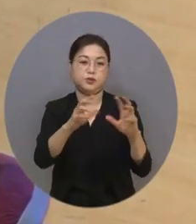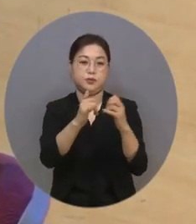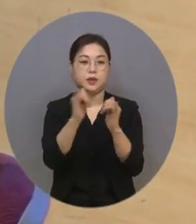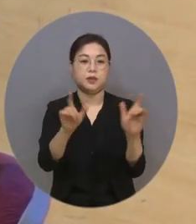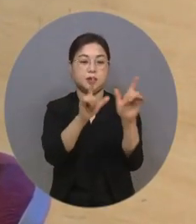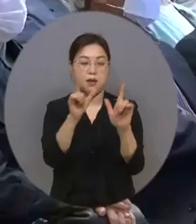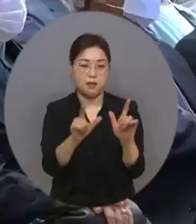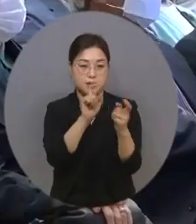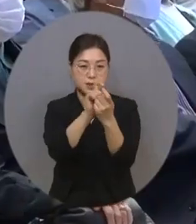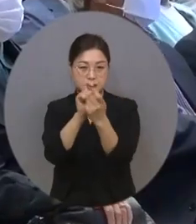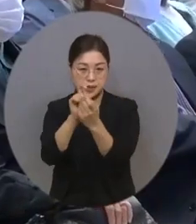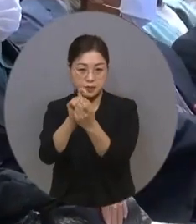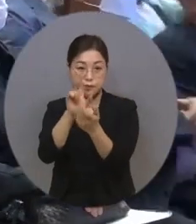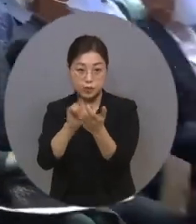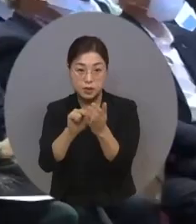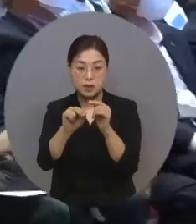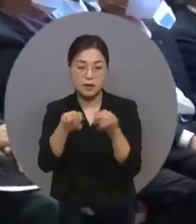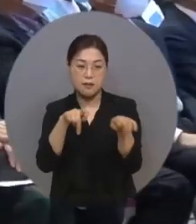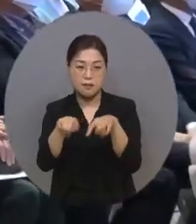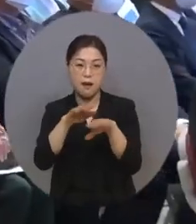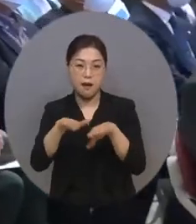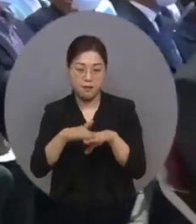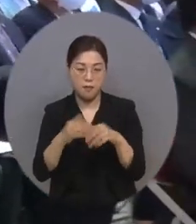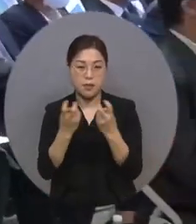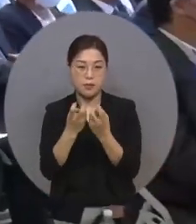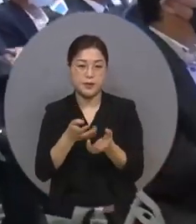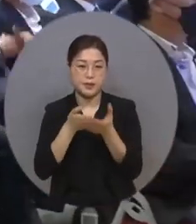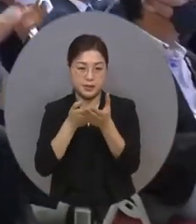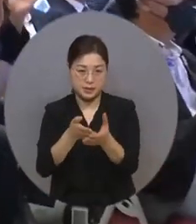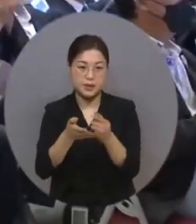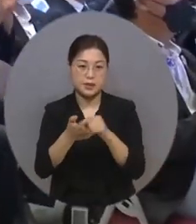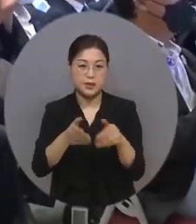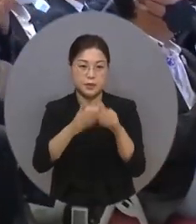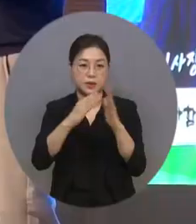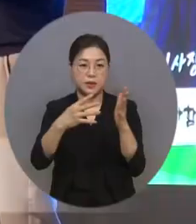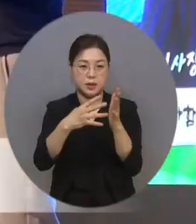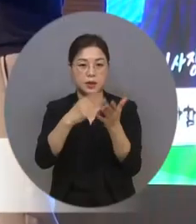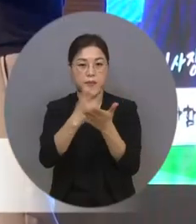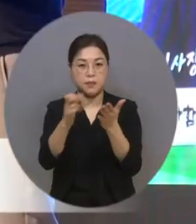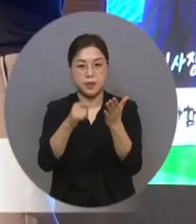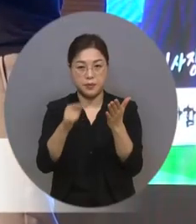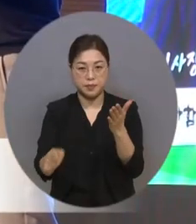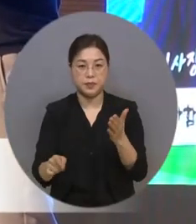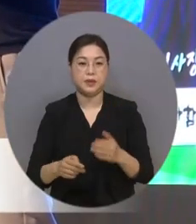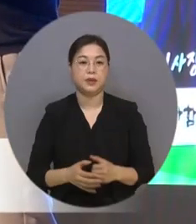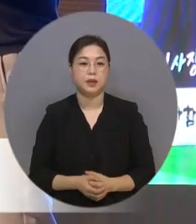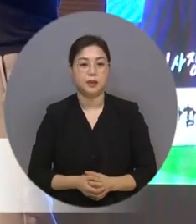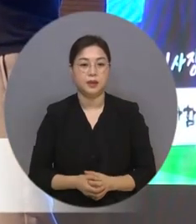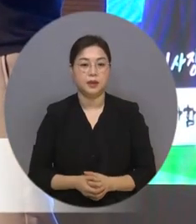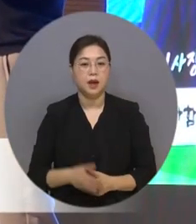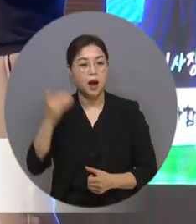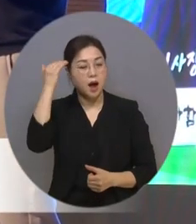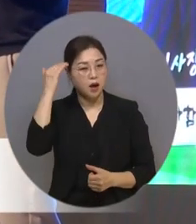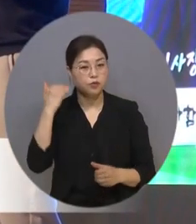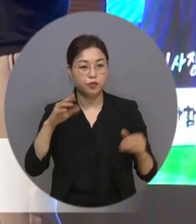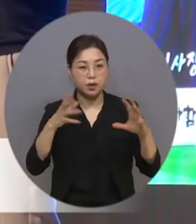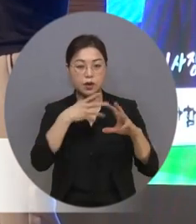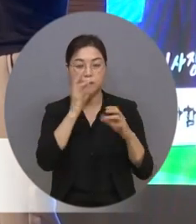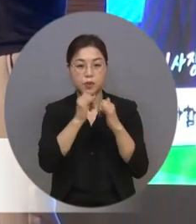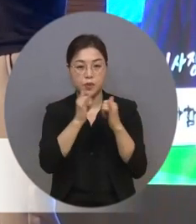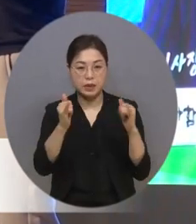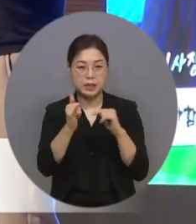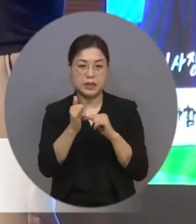직결되는 현안에 대해 정책 대안을 제시하기 위해 설립된 사단법인입니다. 대한민국의 노인 비율이 43%